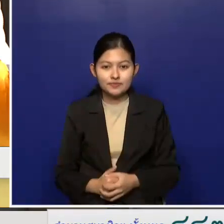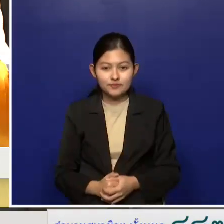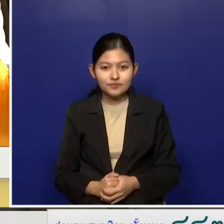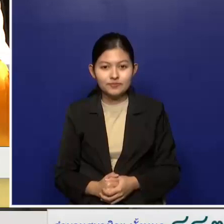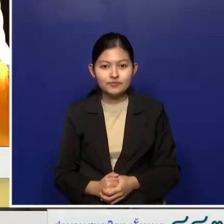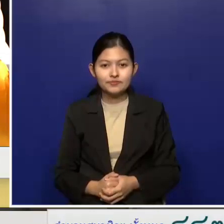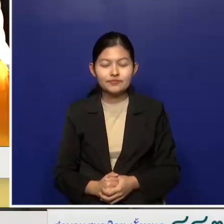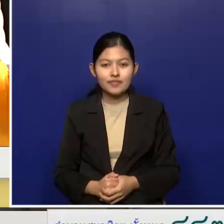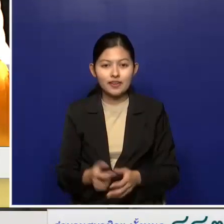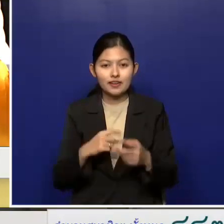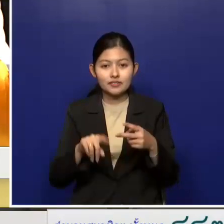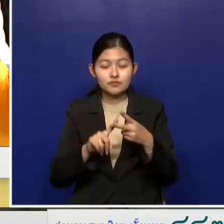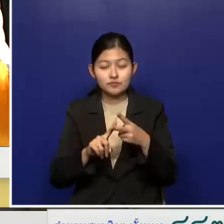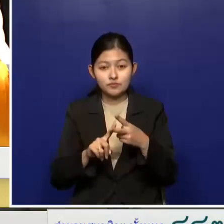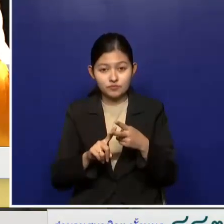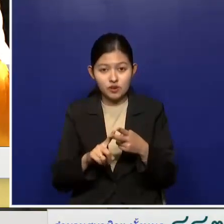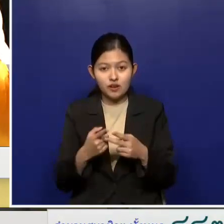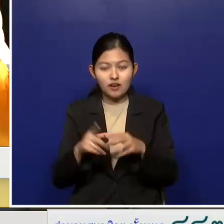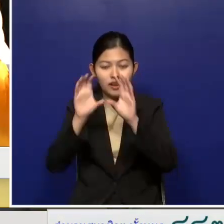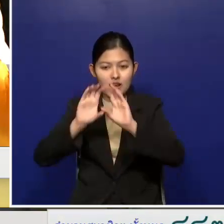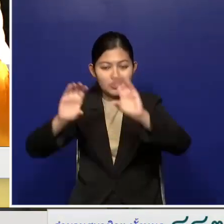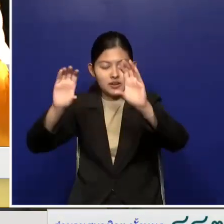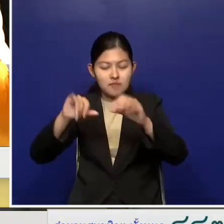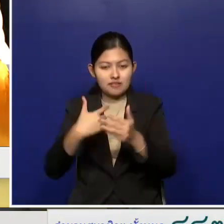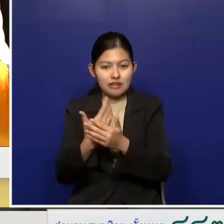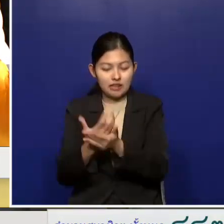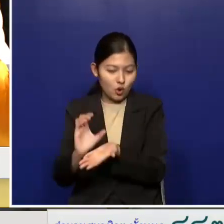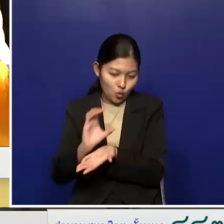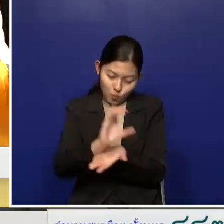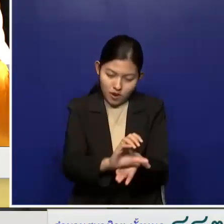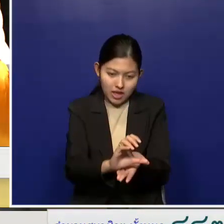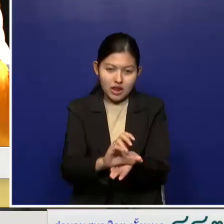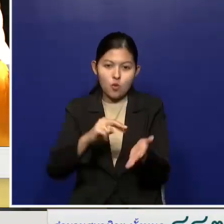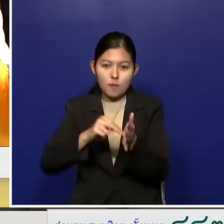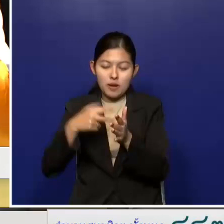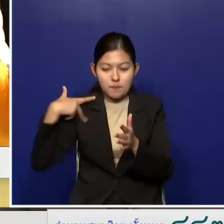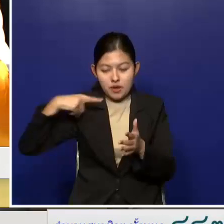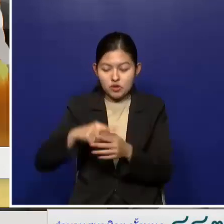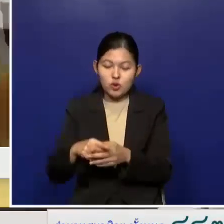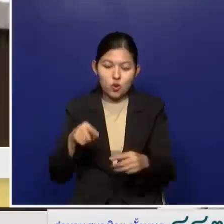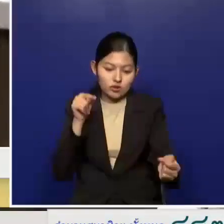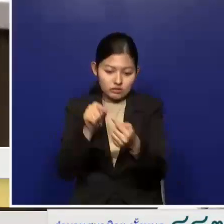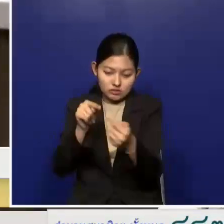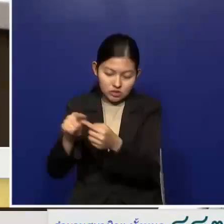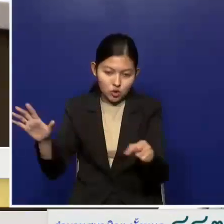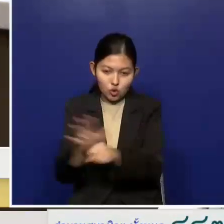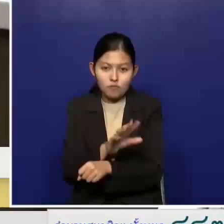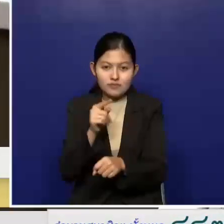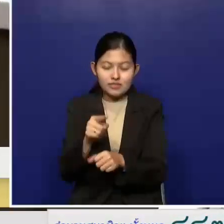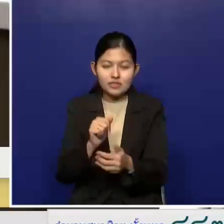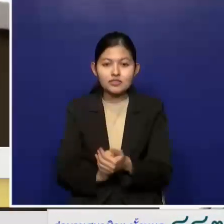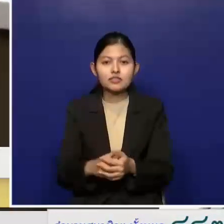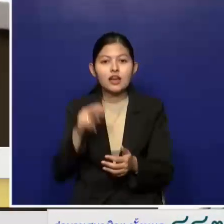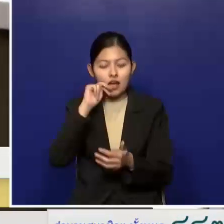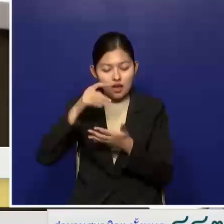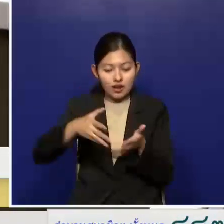จริงแล้วก็ทางหน่วยงานของรัฐเนี่ยไม่เสียเงินฟรีนะคะแล้วก็อีกประเด็นนึงค่ะการจัดการแก้ไขเรื่องน้ำนะคะต้อง